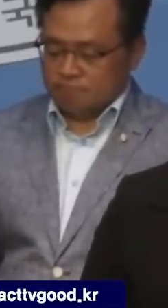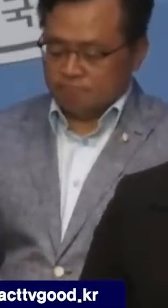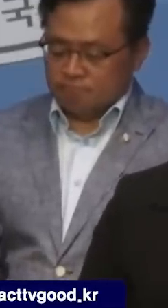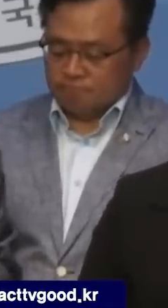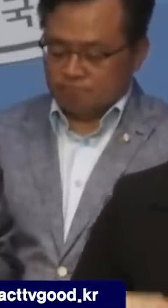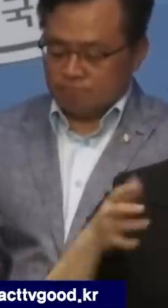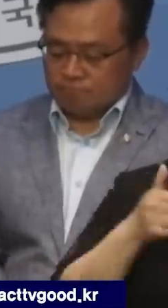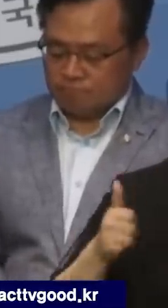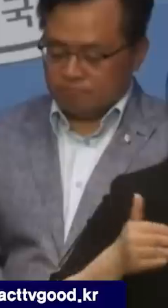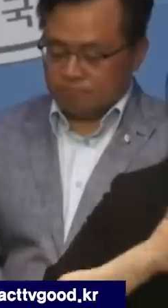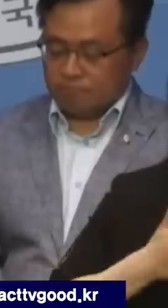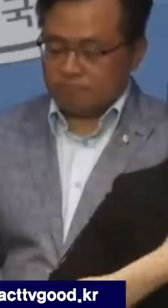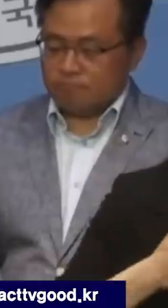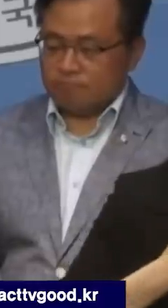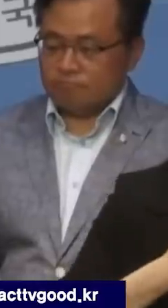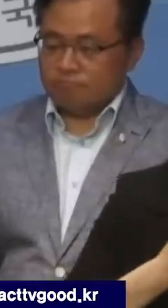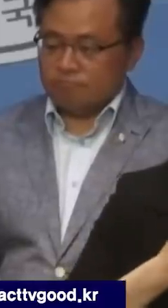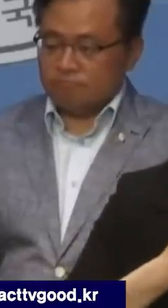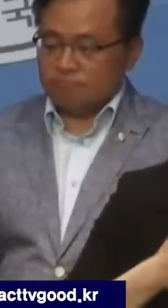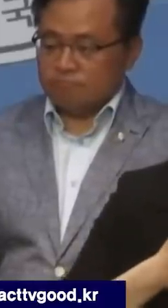이 국민들이 불안해하는